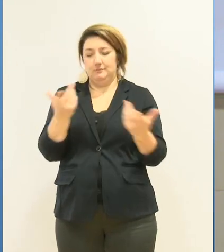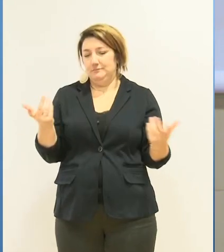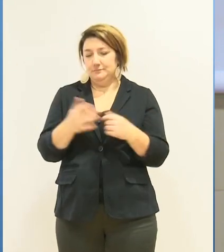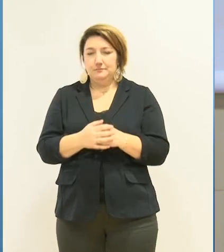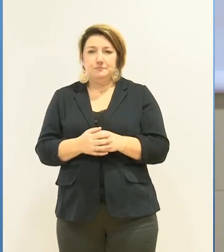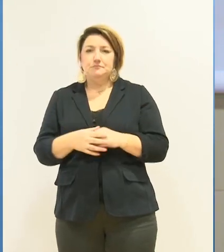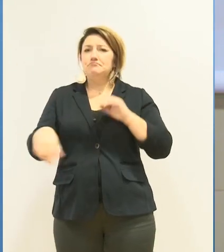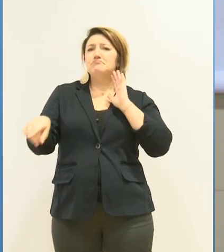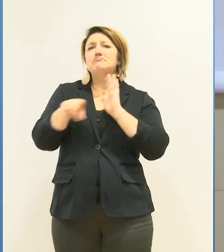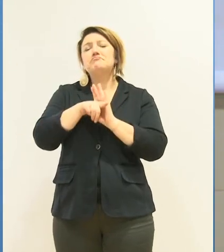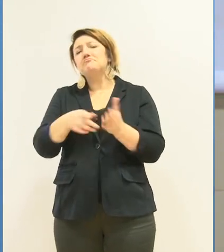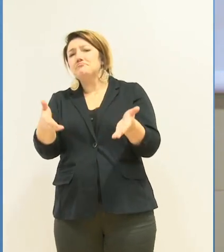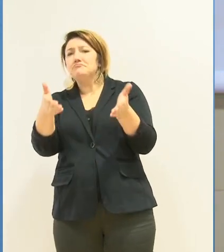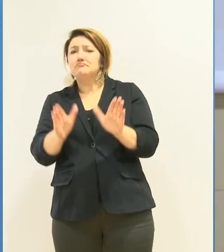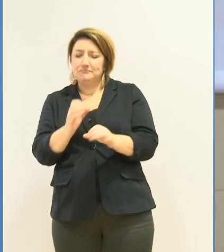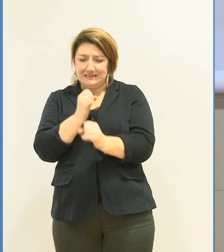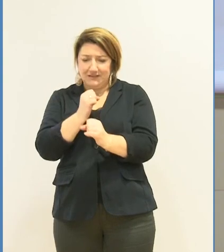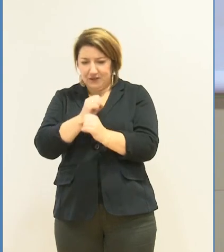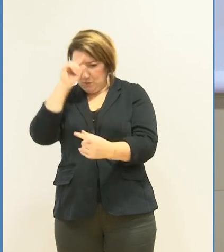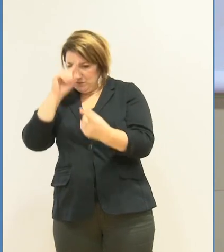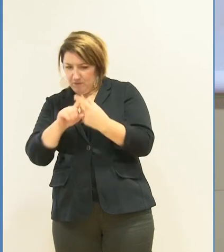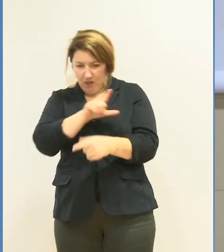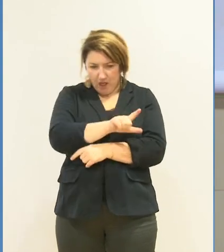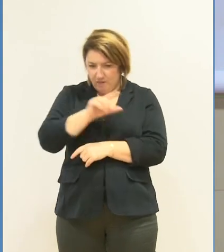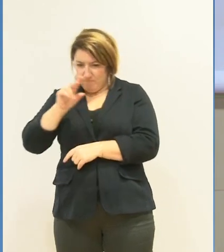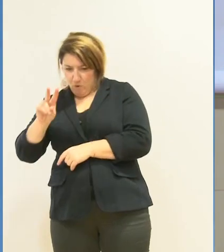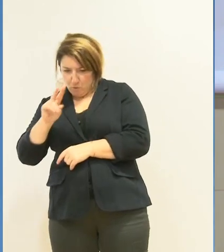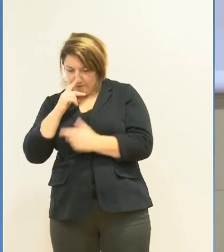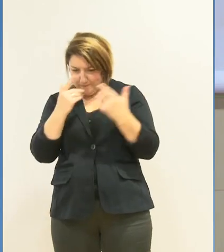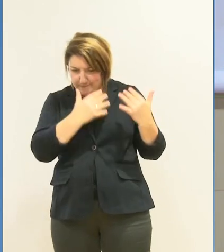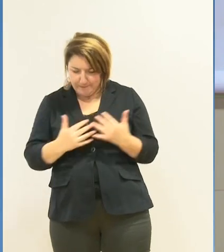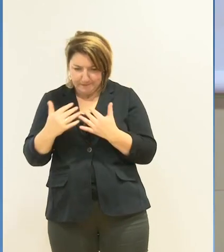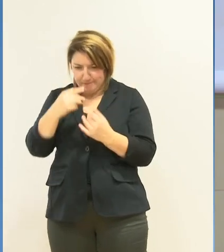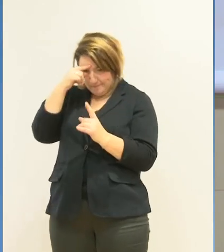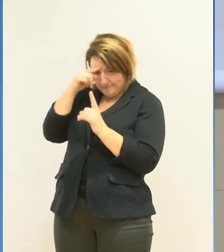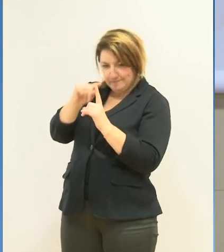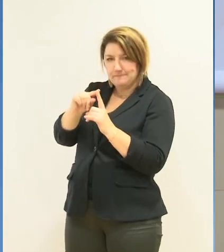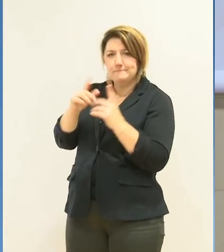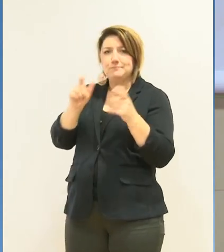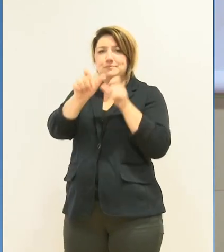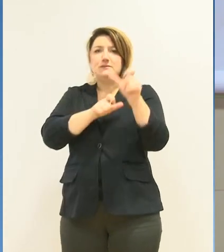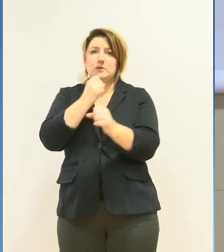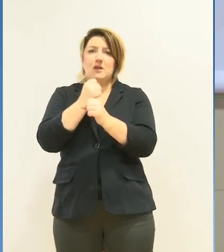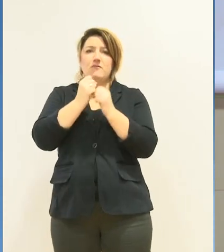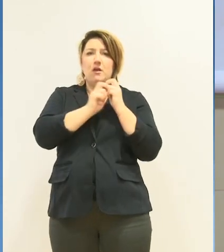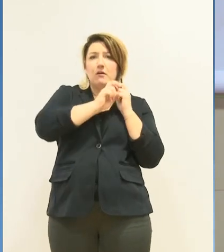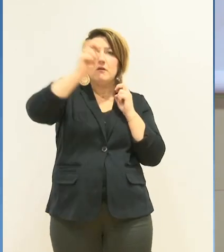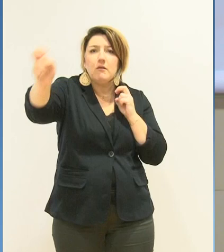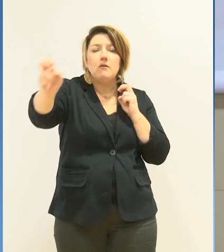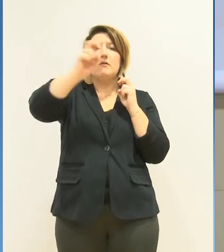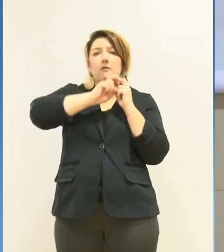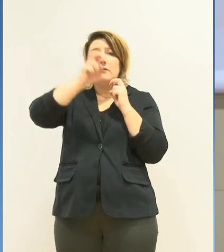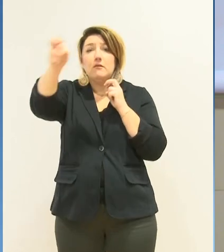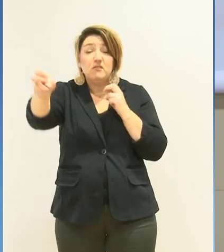qu'elle ne concerne bien que les soirées de semaine est calé pour cible principale les travailleurs pendulaires malheureusement encore